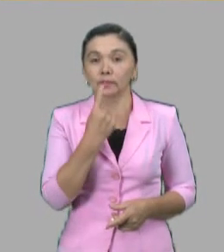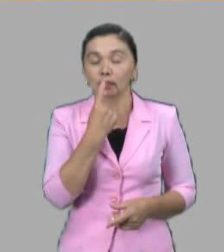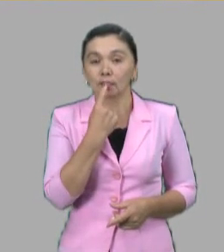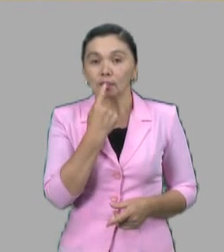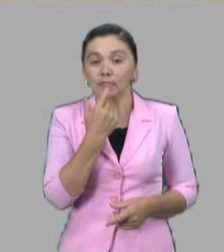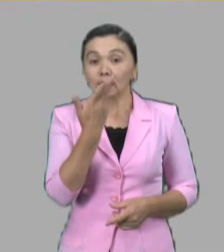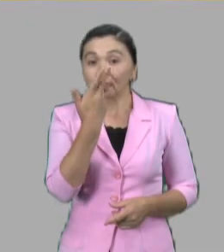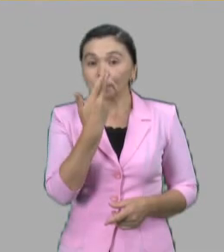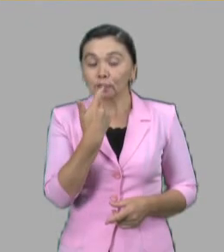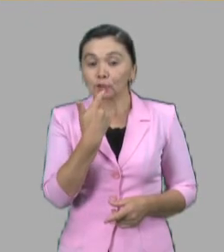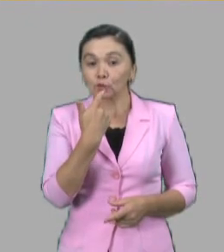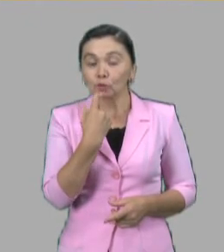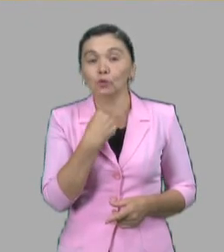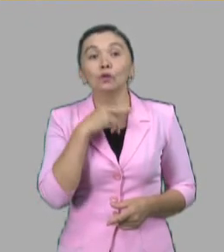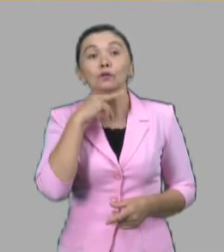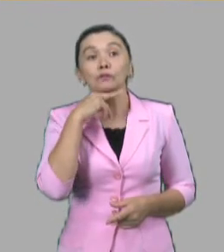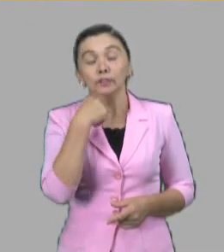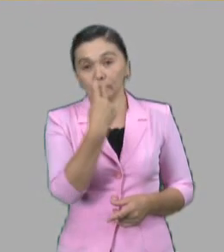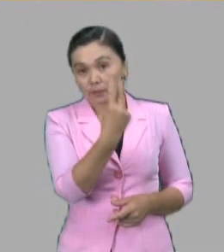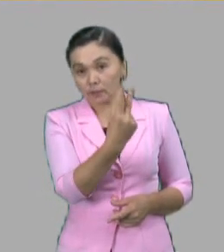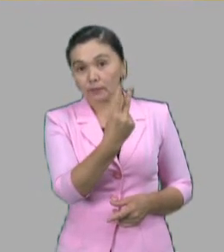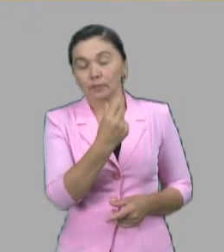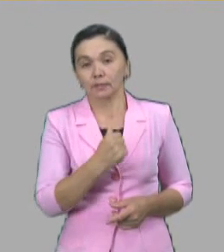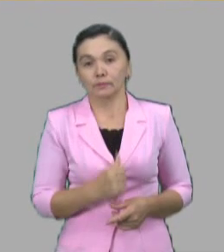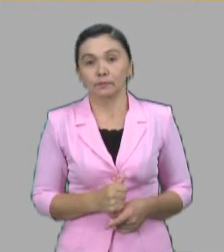Кызыл түскө басым жасайбыз.